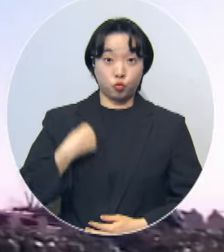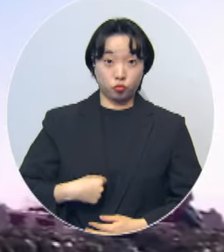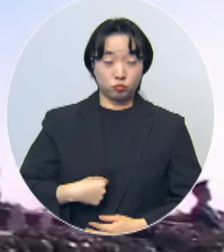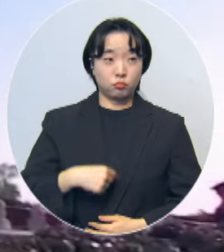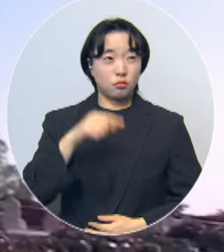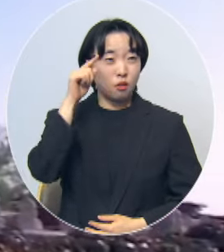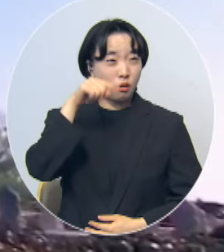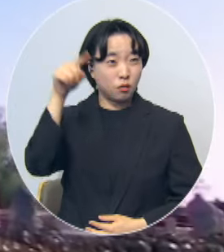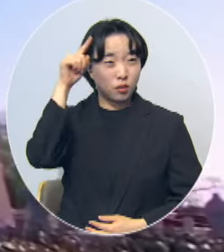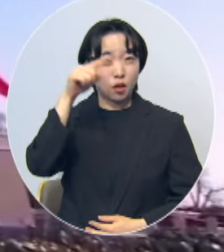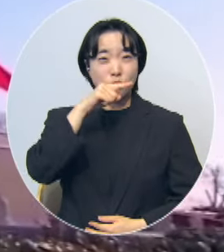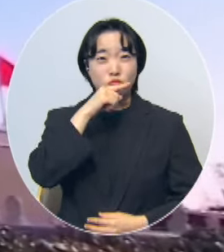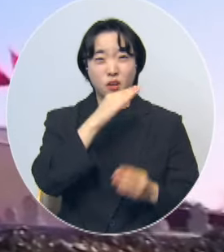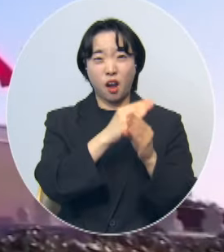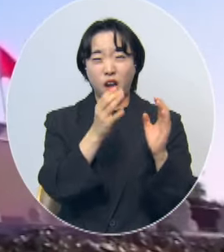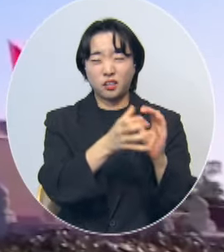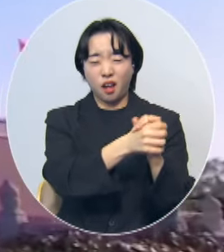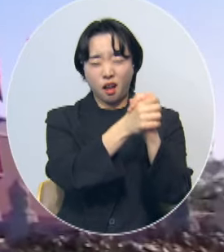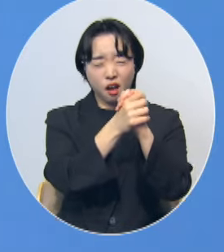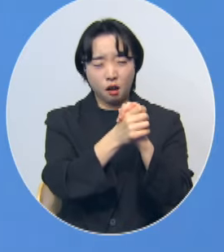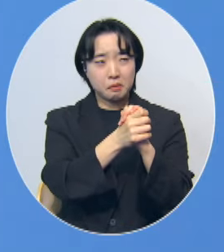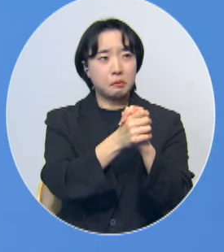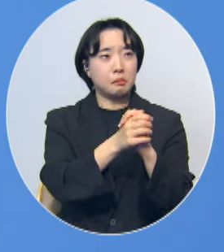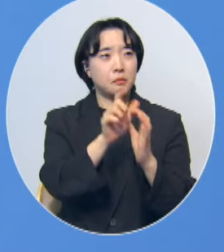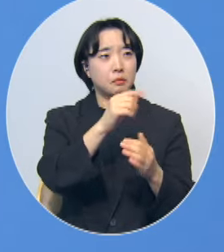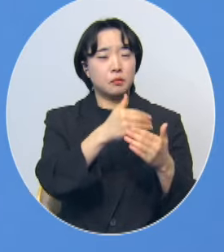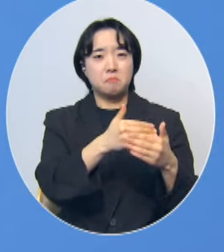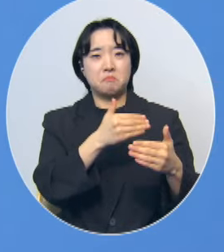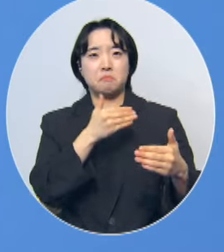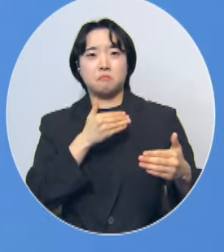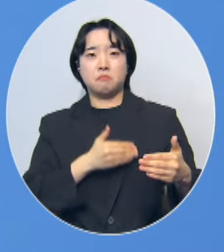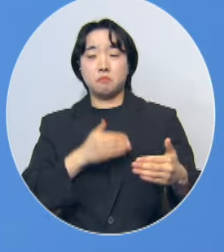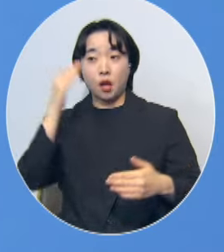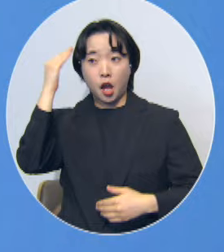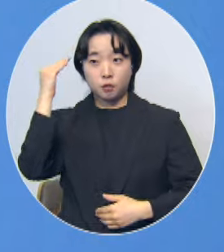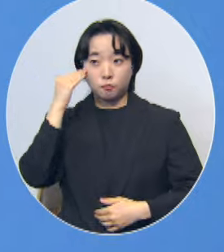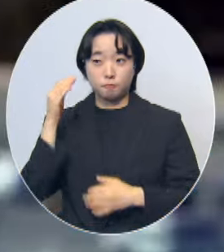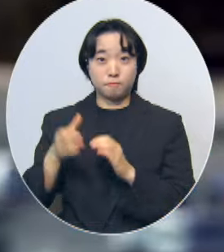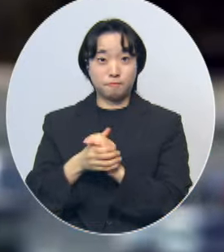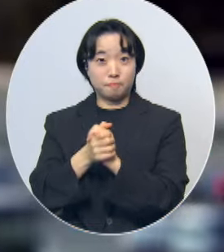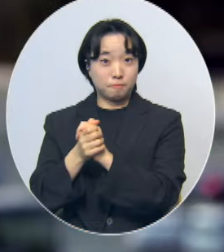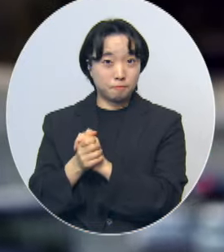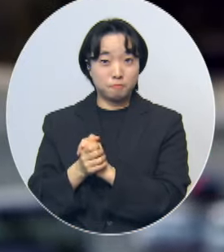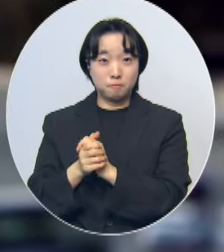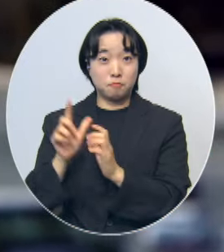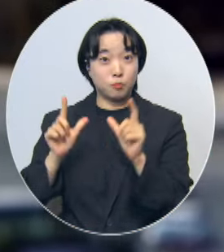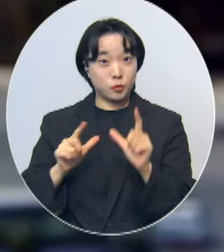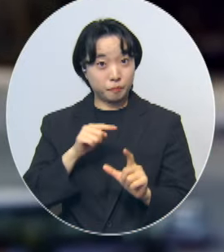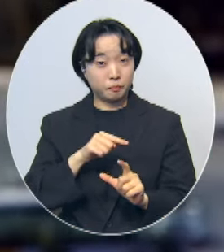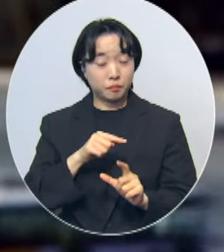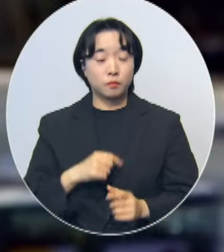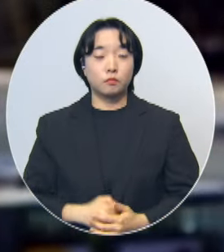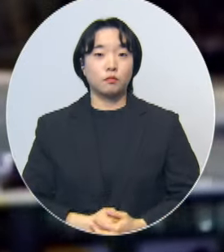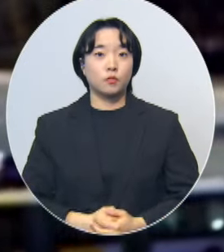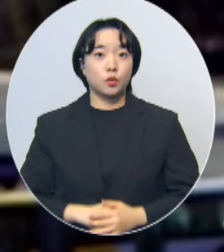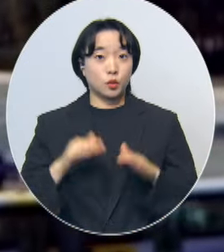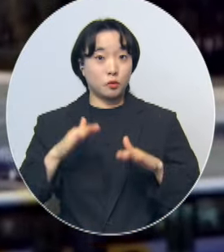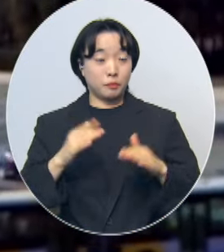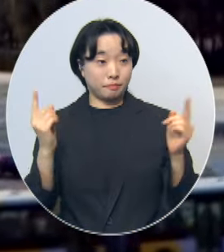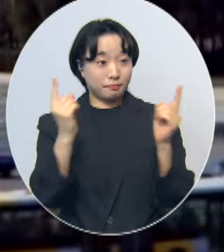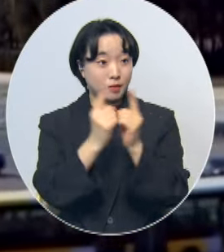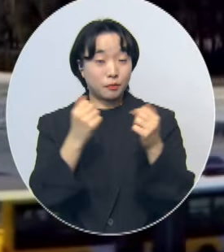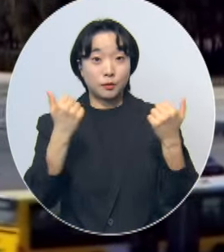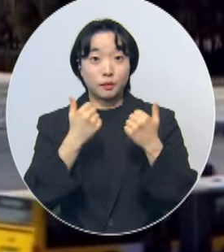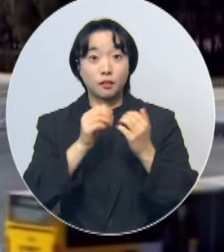이후 북한과 거리두기를 하면서 한국의 우호적 제스처를 내보이고 있는데 이번 한중 정상회담 성사로